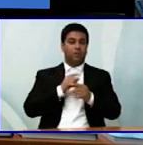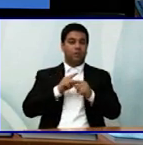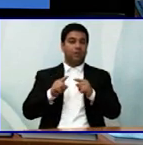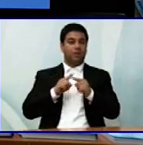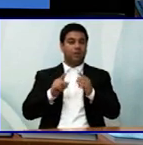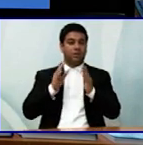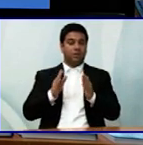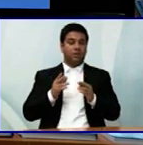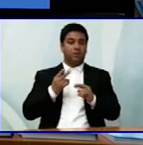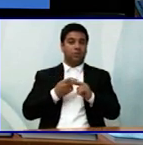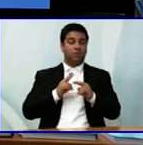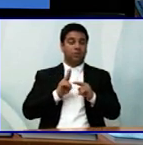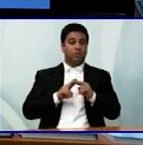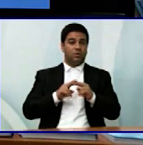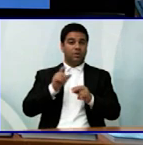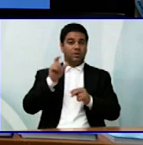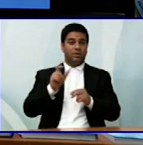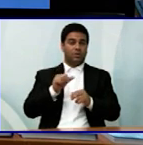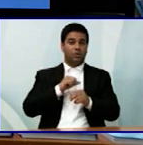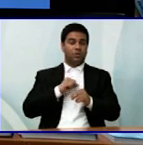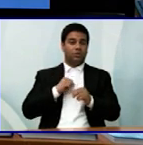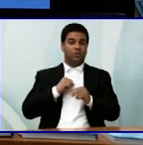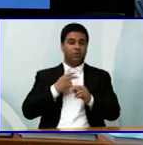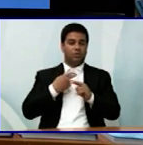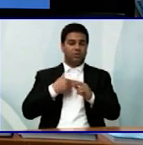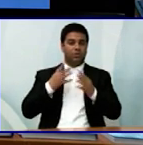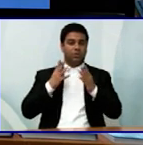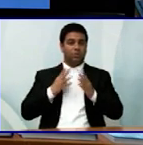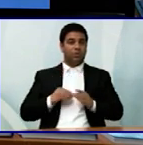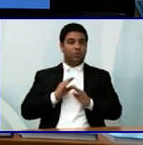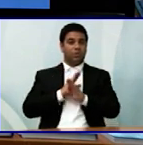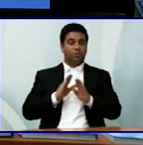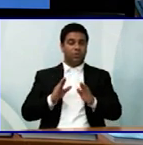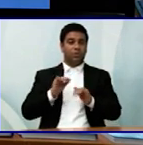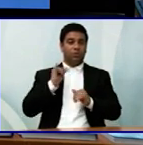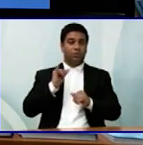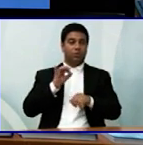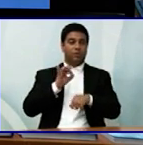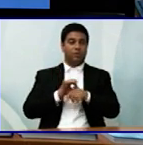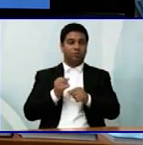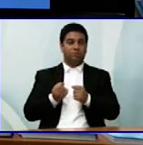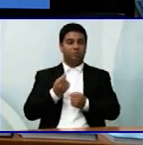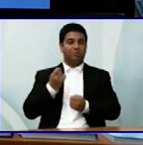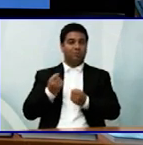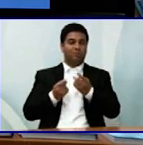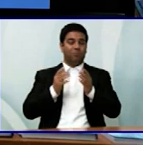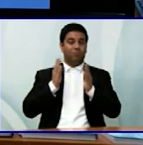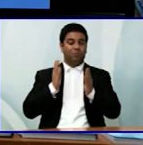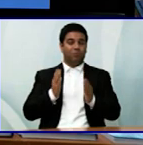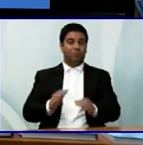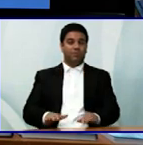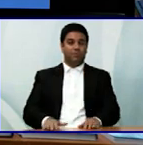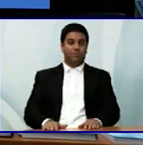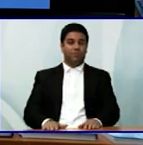tezlashadi. Shu payt kishi o'zini bosib olmasa yomon kasallikka chalinishi ham